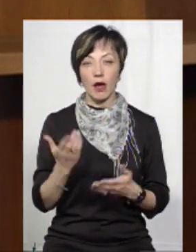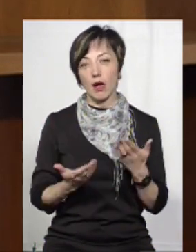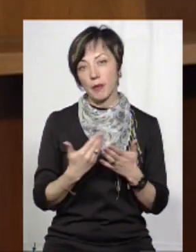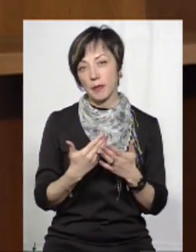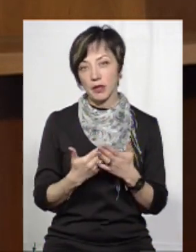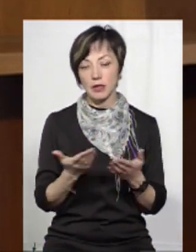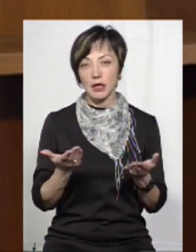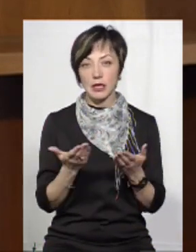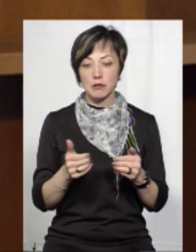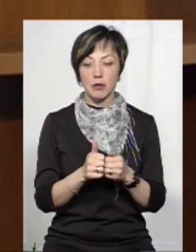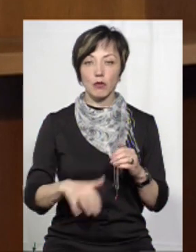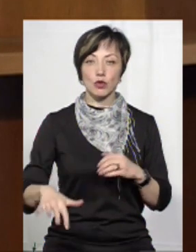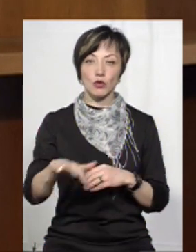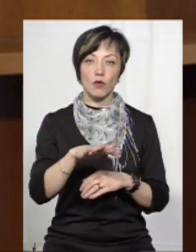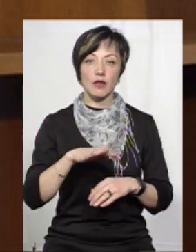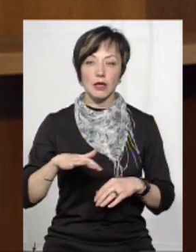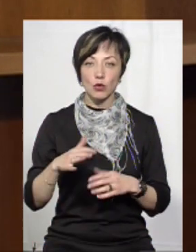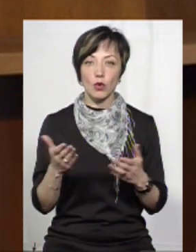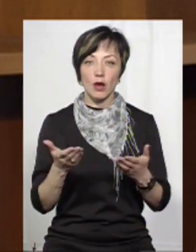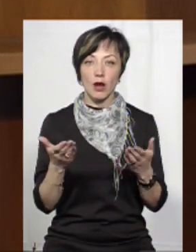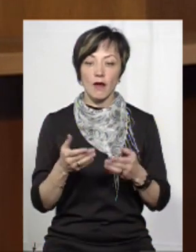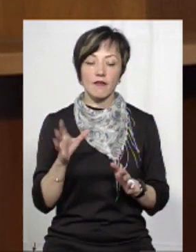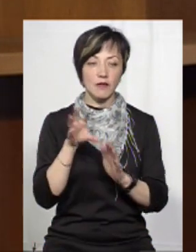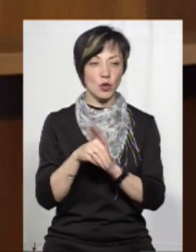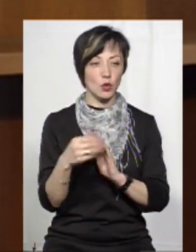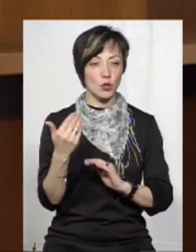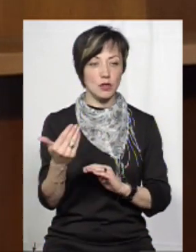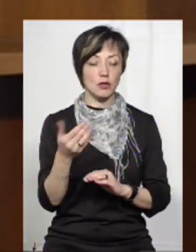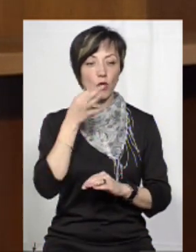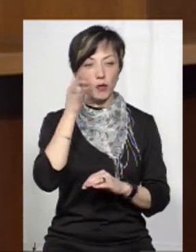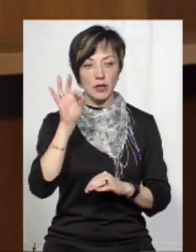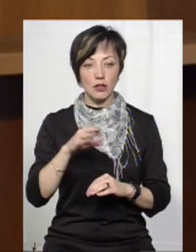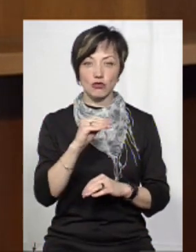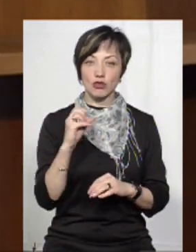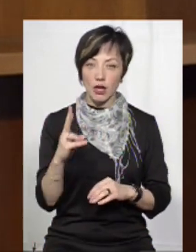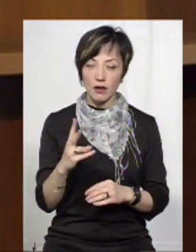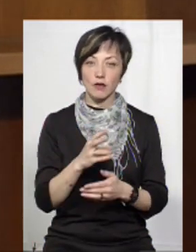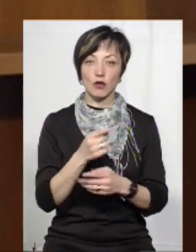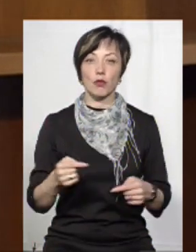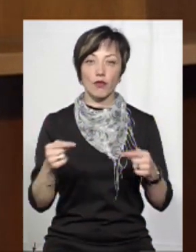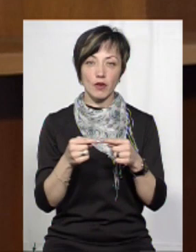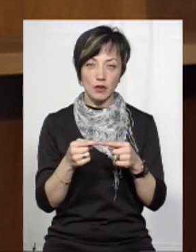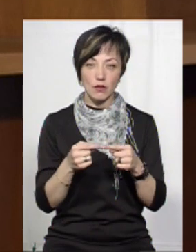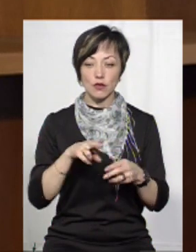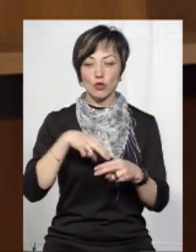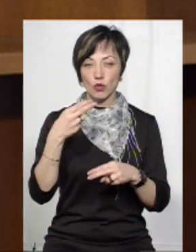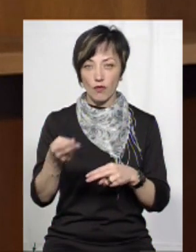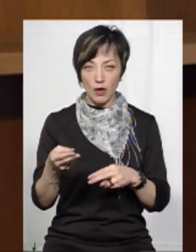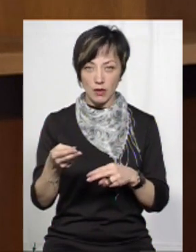це якась прибудинкова територія, яка відноситься до якраз до компетенції якоїсь ЖЕКу, то відповідно